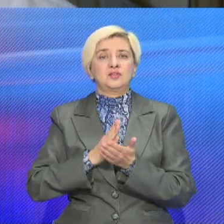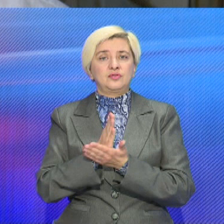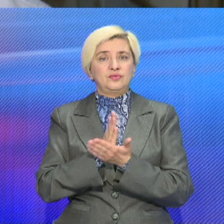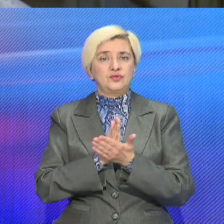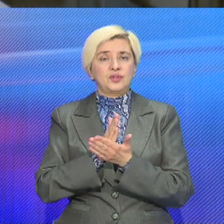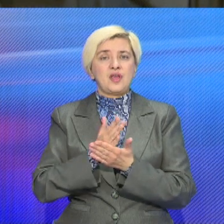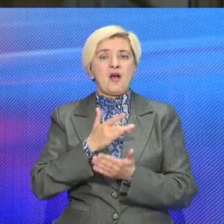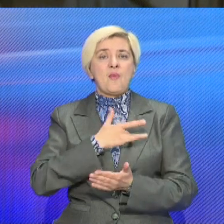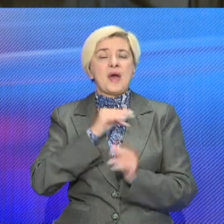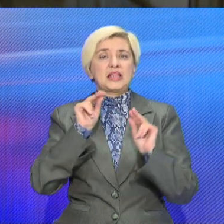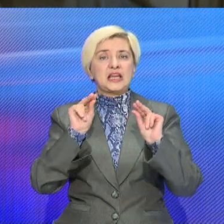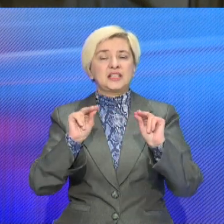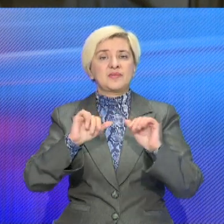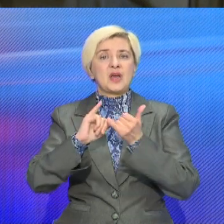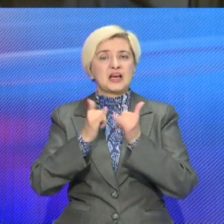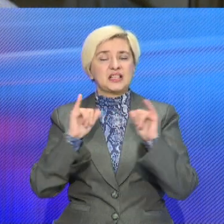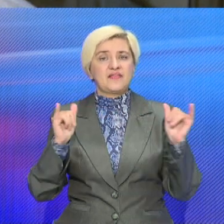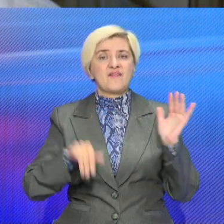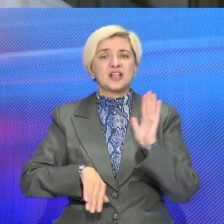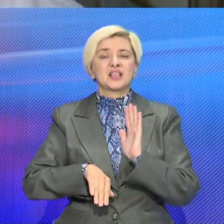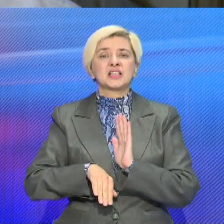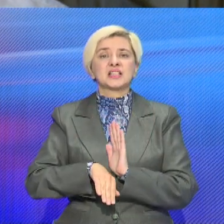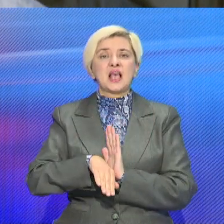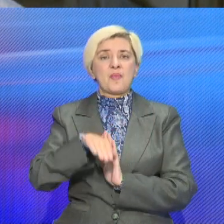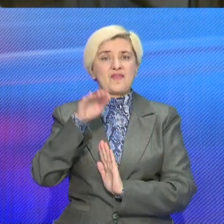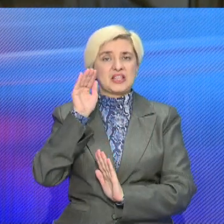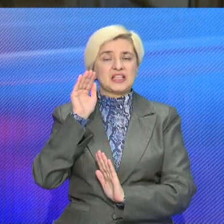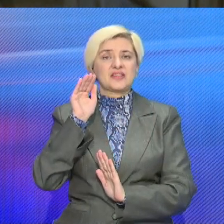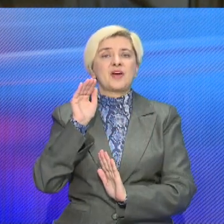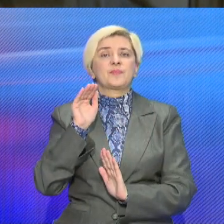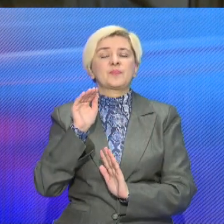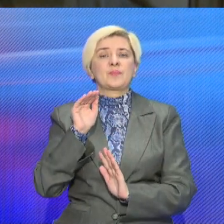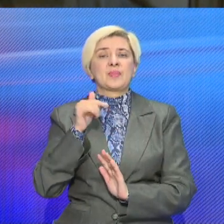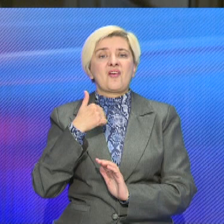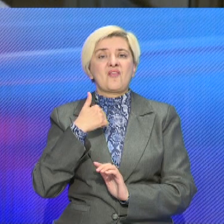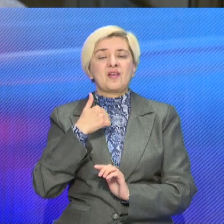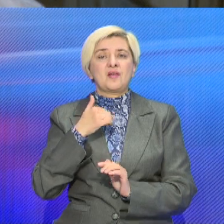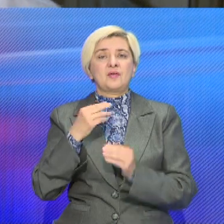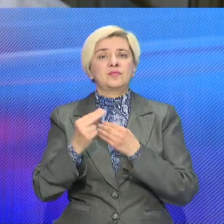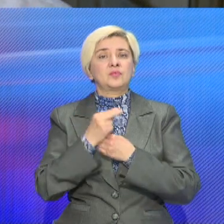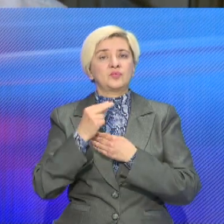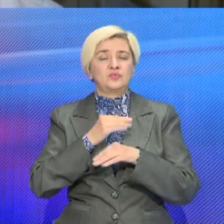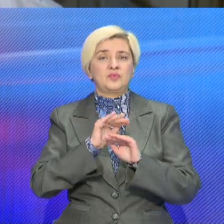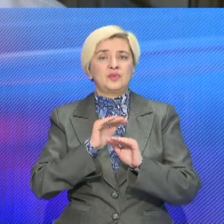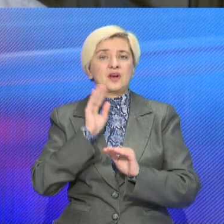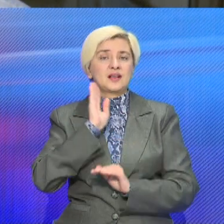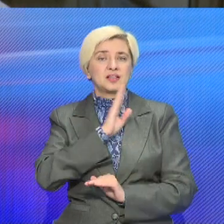Патриотизм во мне развивался с самого детства. Во мне его развивали мои родители и